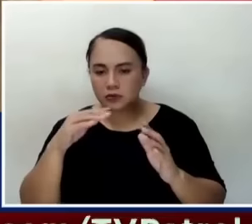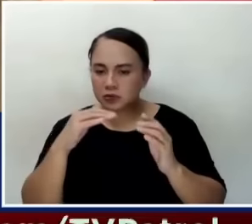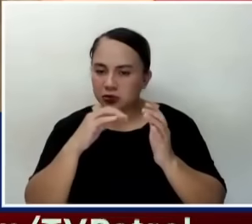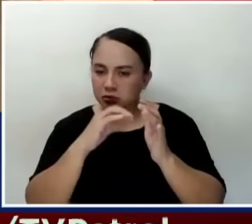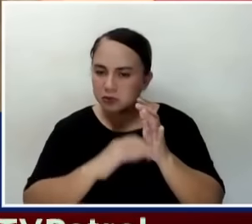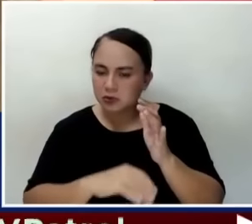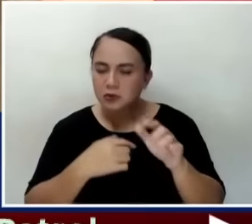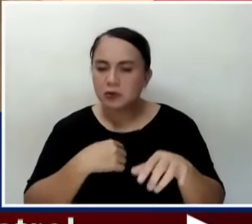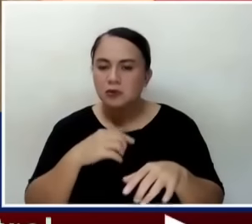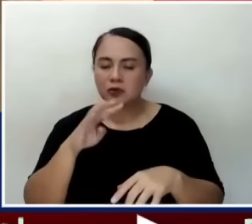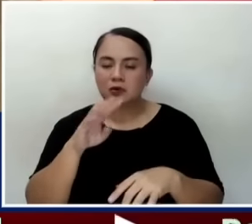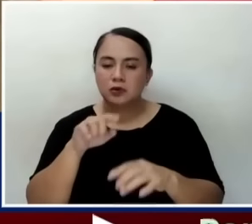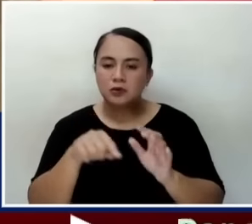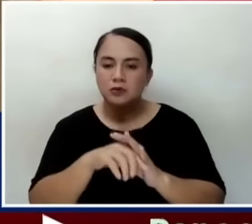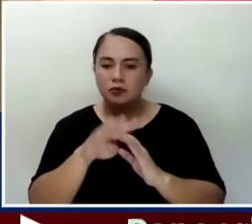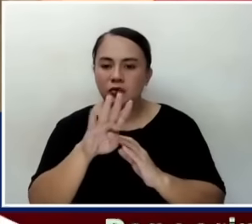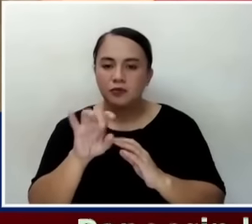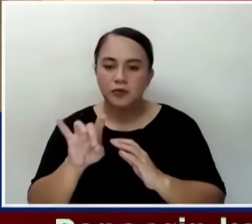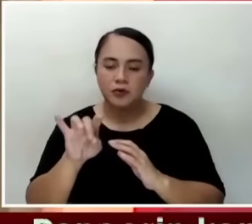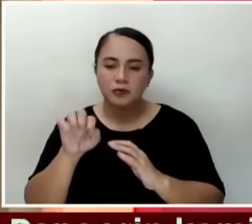niya.